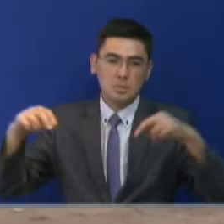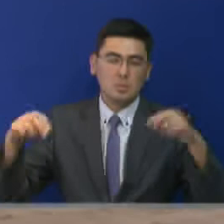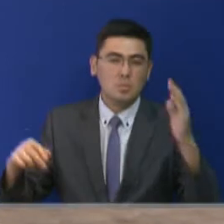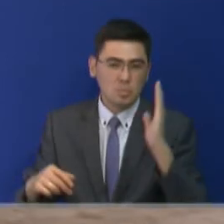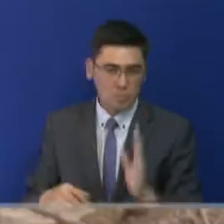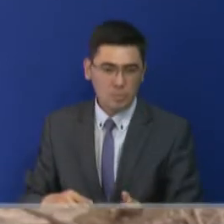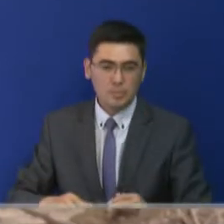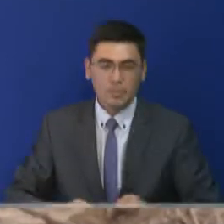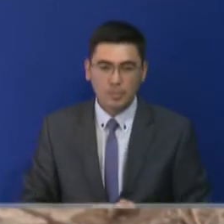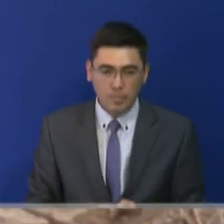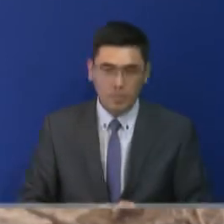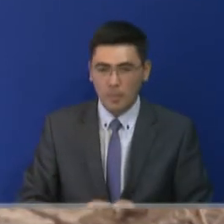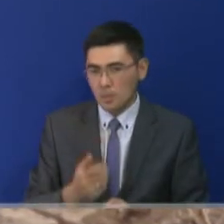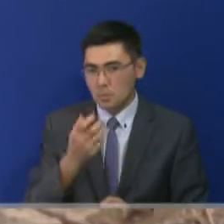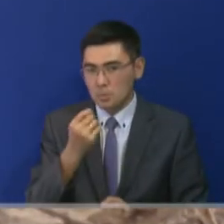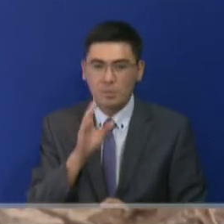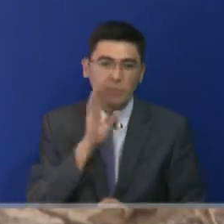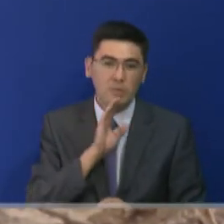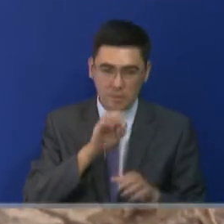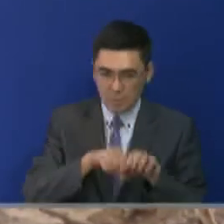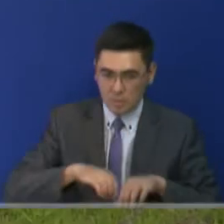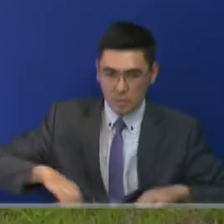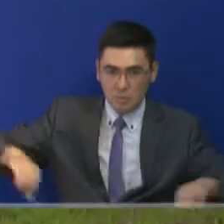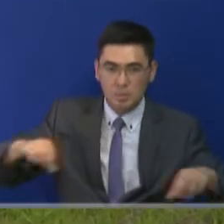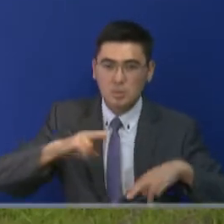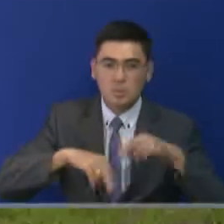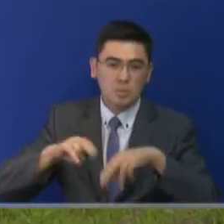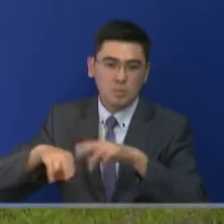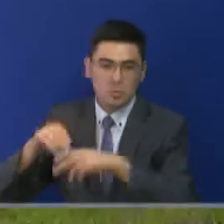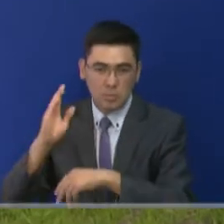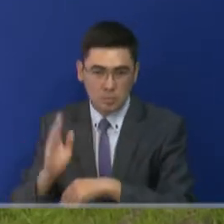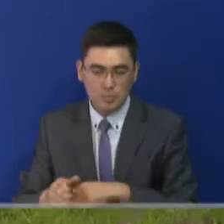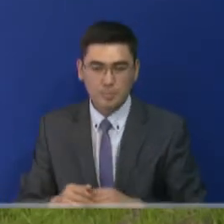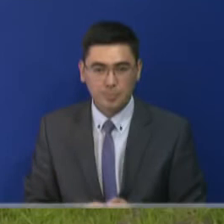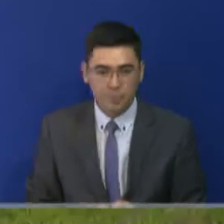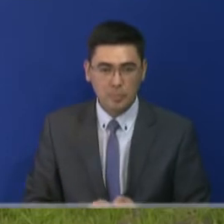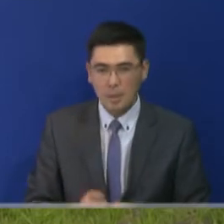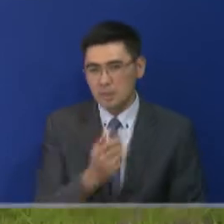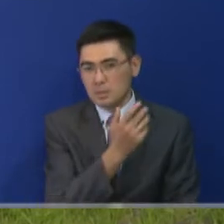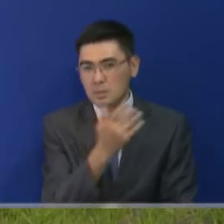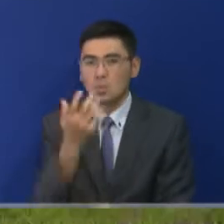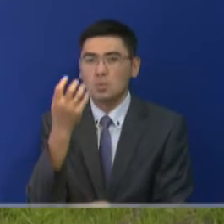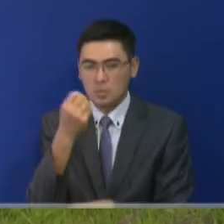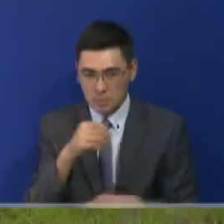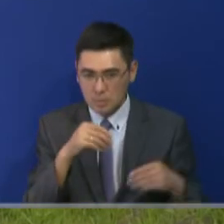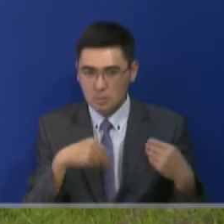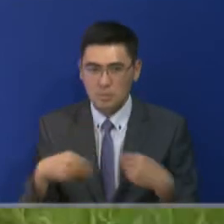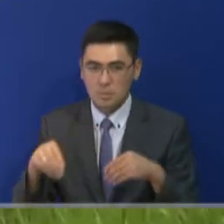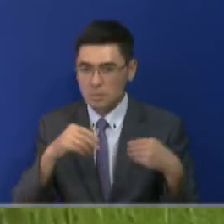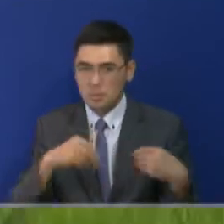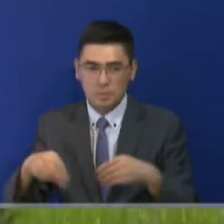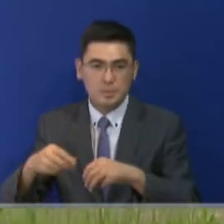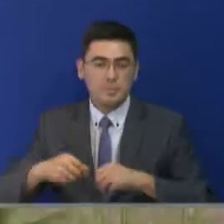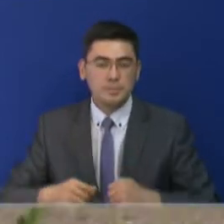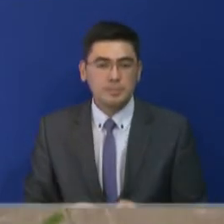шақырымды құрайтын су желісі салынады. 17 мың шаршы аумаққа көгал отырғызылып, 130-дан астам шырша көшеттер егілген. Айта кету